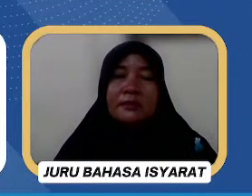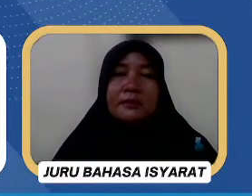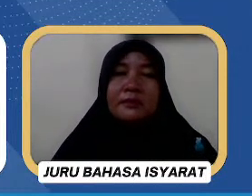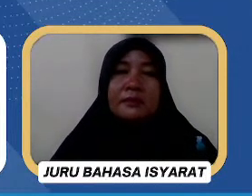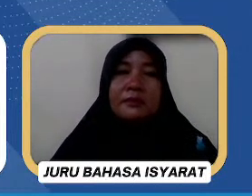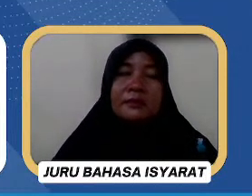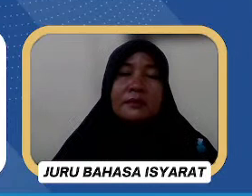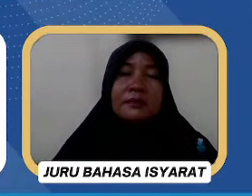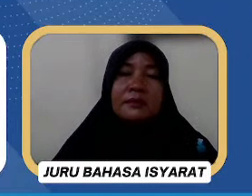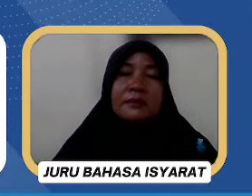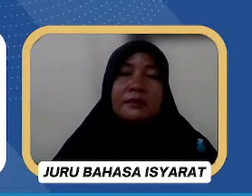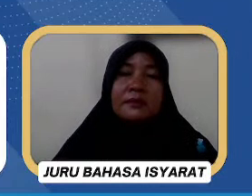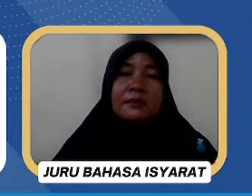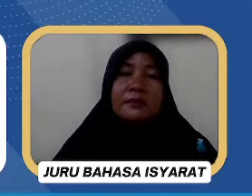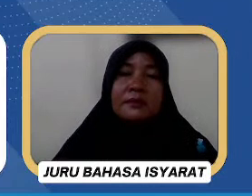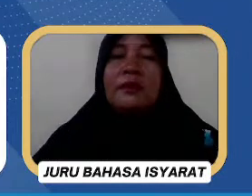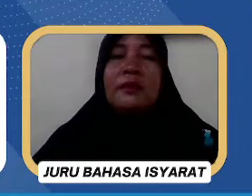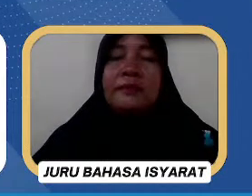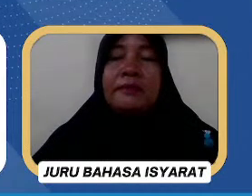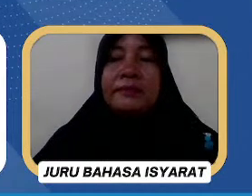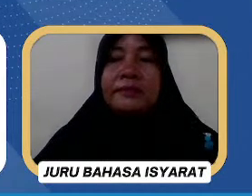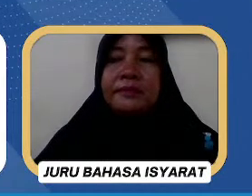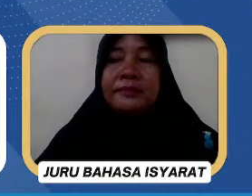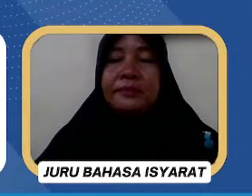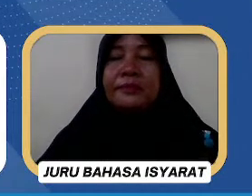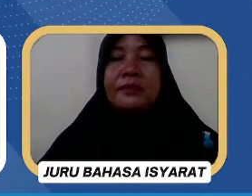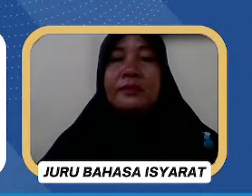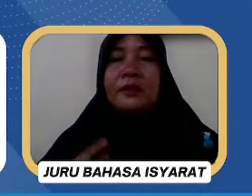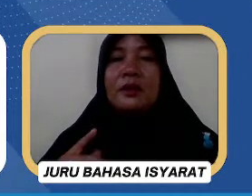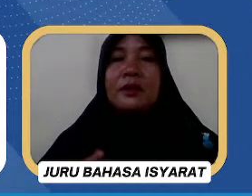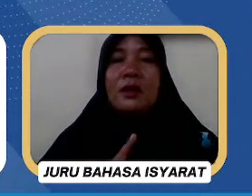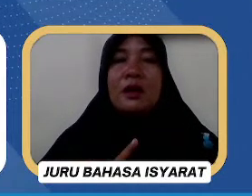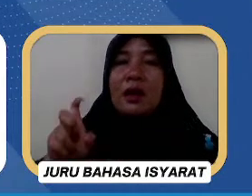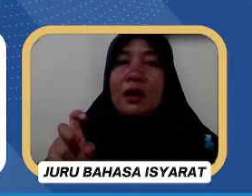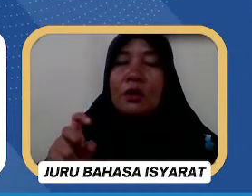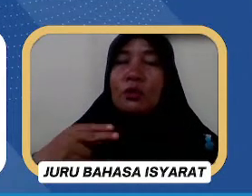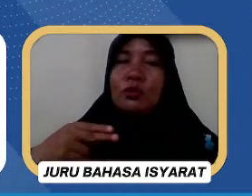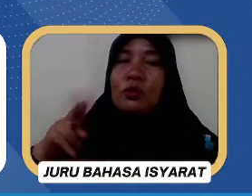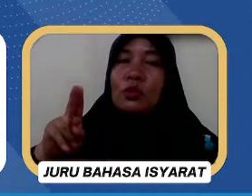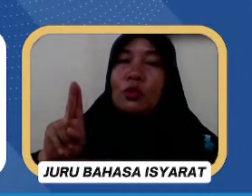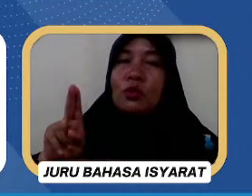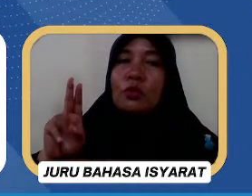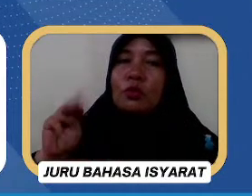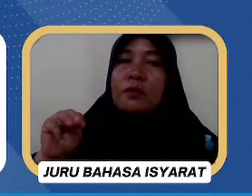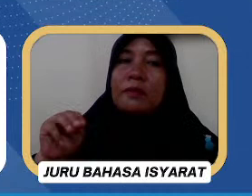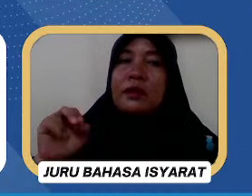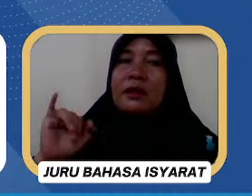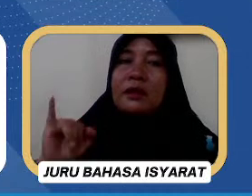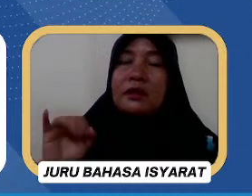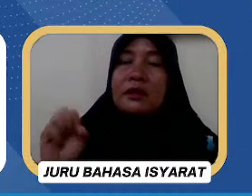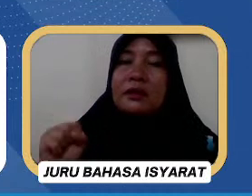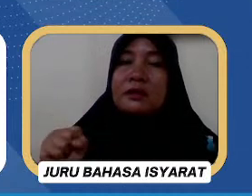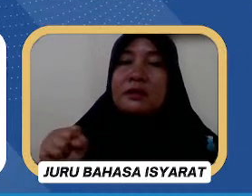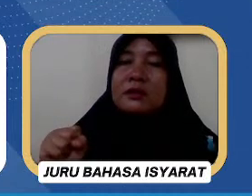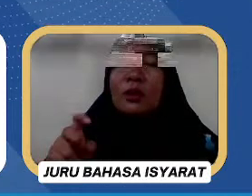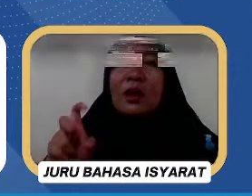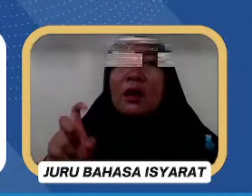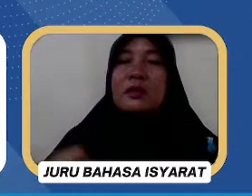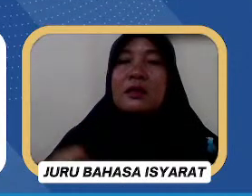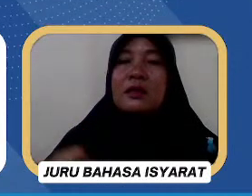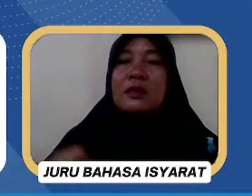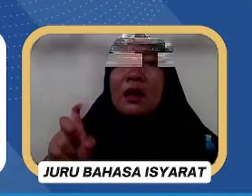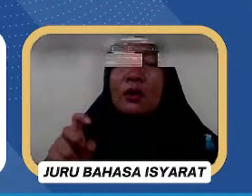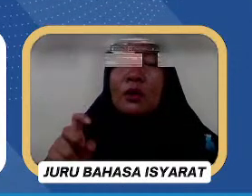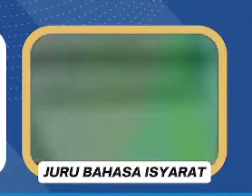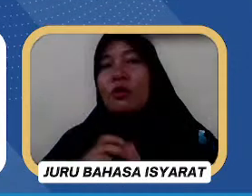humanis, hubungan yang baik, dan terutama dengan orang tua harus terbuka. Terbuka dalam artian adalah kalau